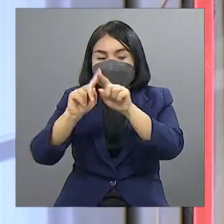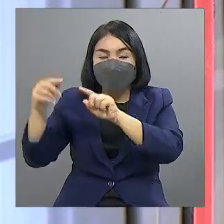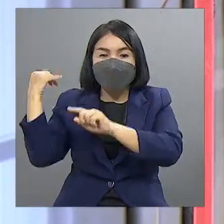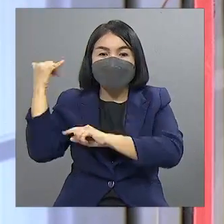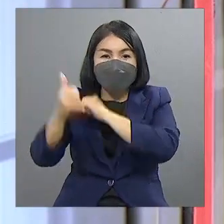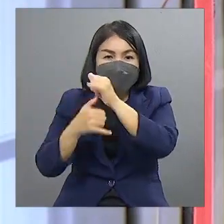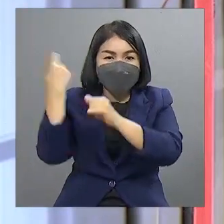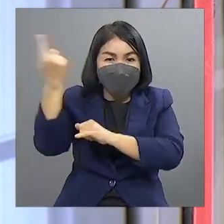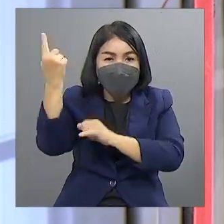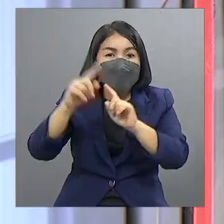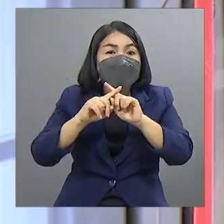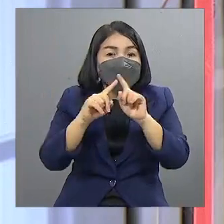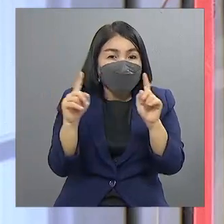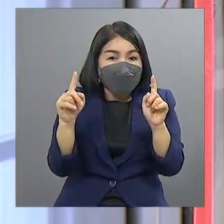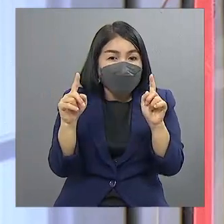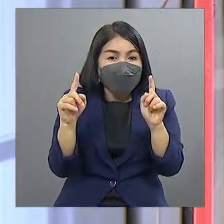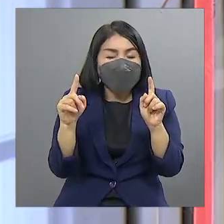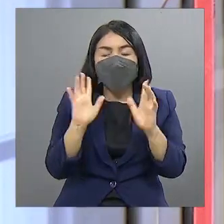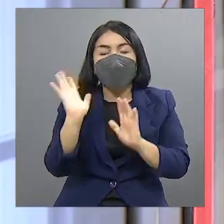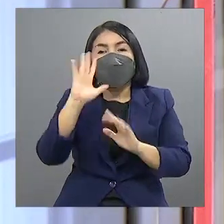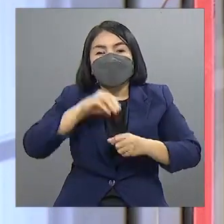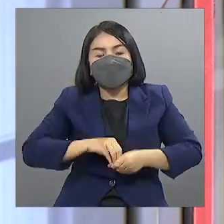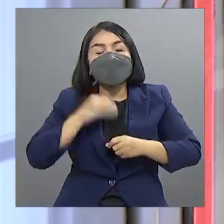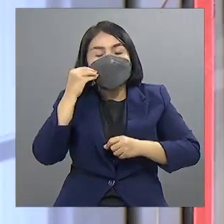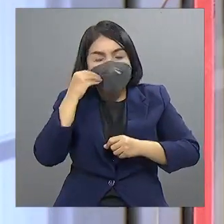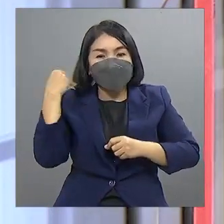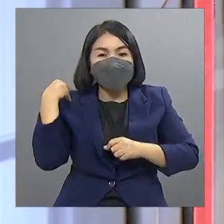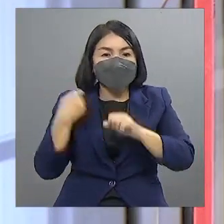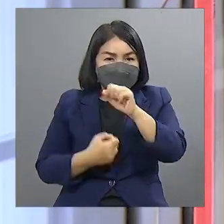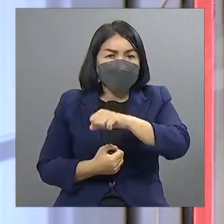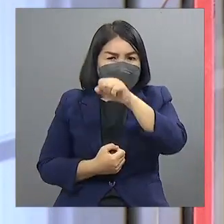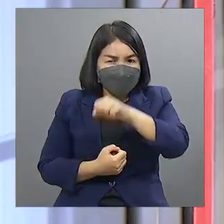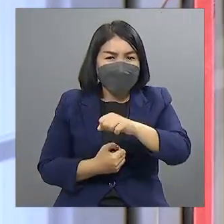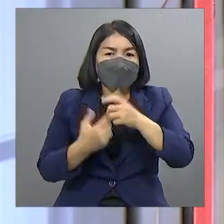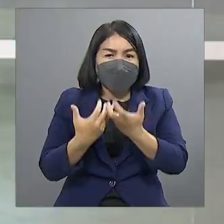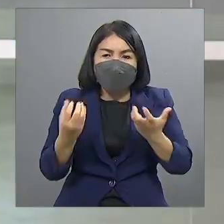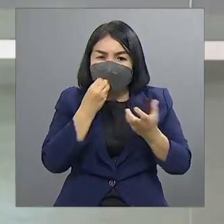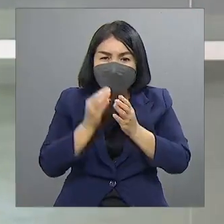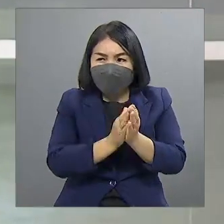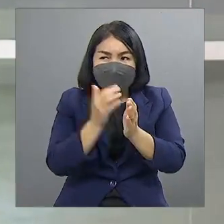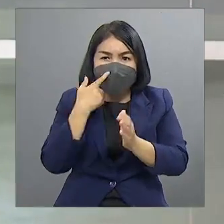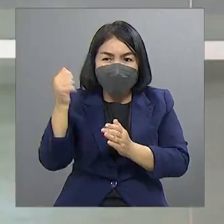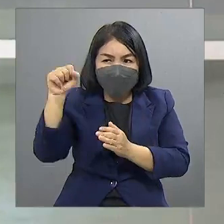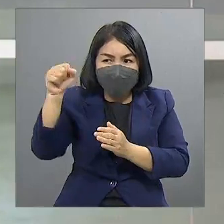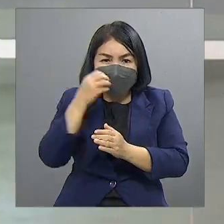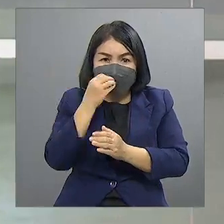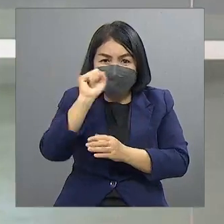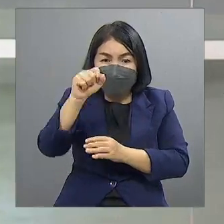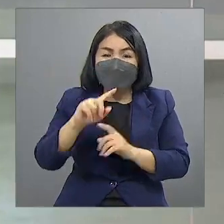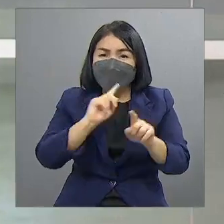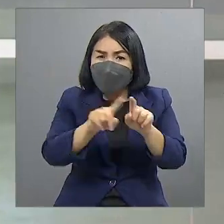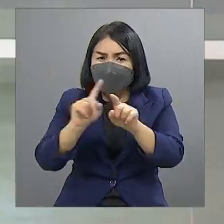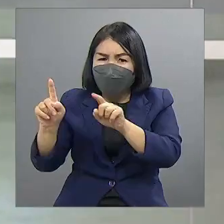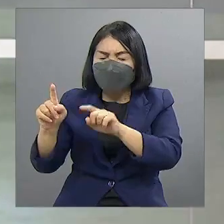นบางส่วนก็เลือกที่จะใช้ชีวิตอยู่กับบ้านครับพี่ปุ๊กเป ้ใช ่ก็ต้องทำอาหารอร่อยกินกันอยู่กับบ้าน สิ่งหนึ่งนะคุณผู้ชมที่หลายๆคนเรียกร้องอยู่เส